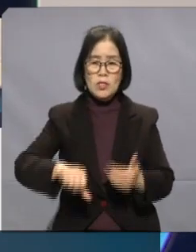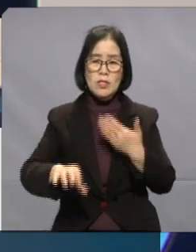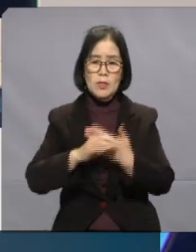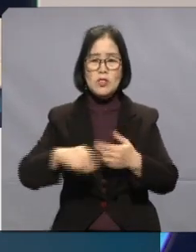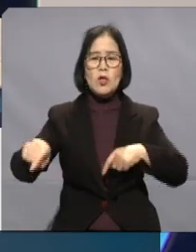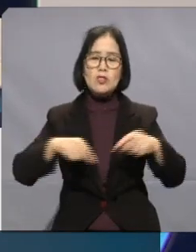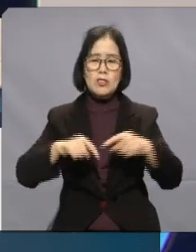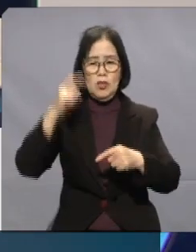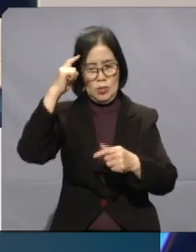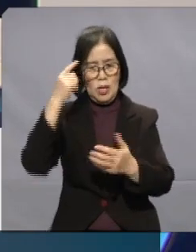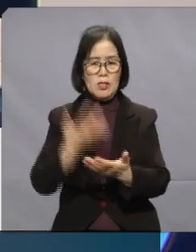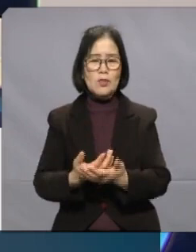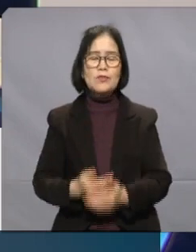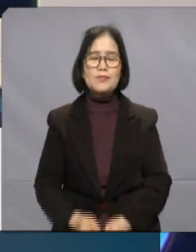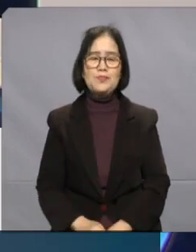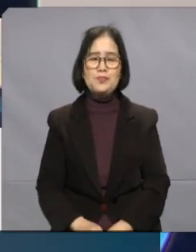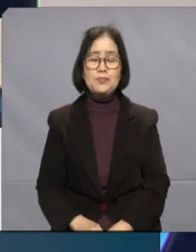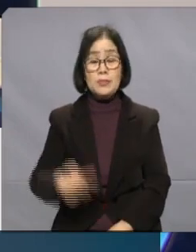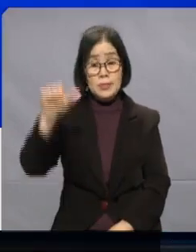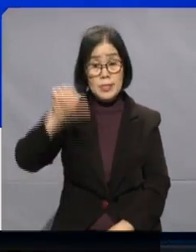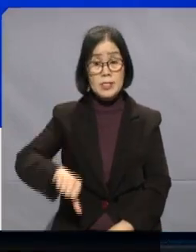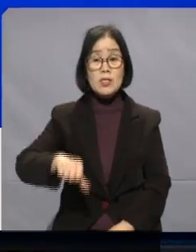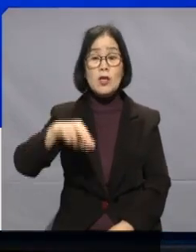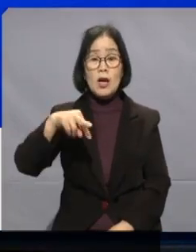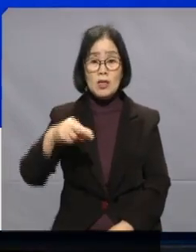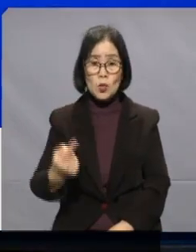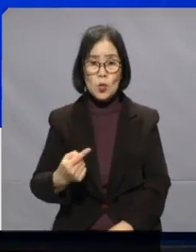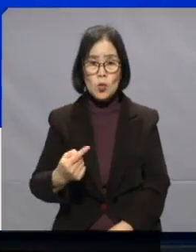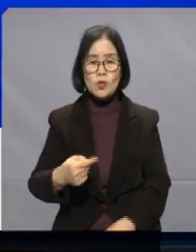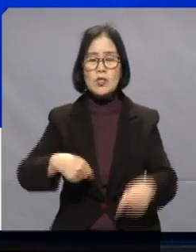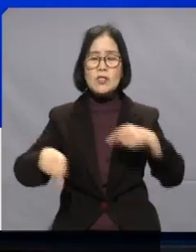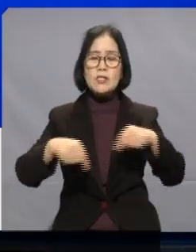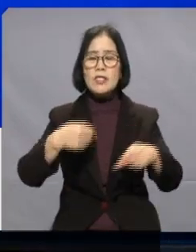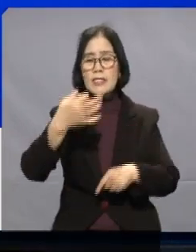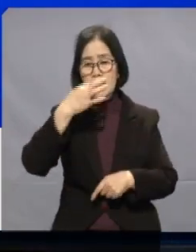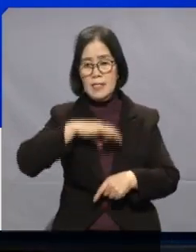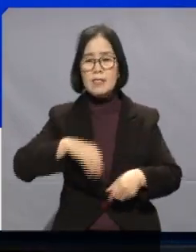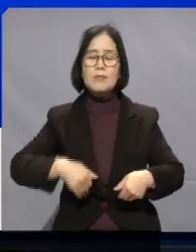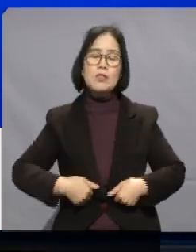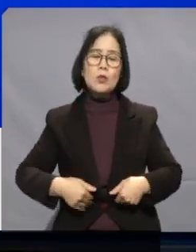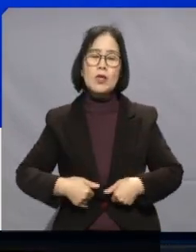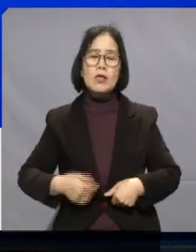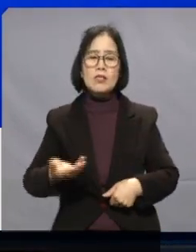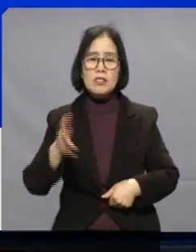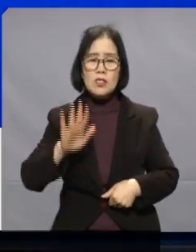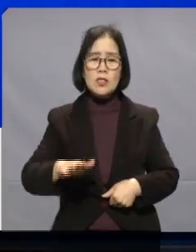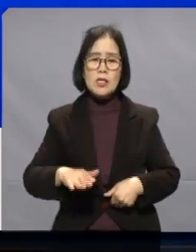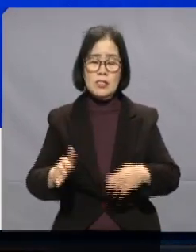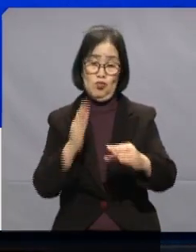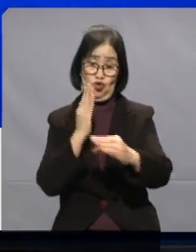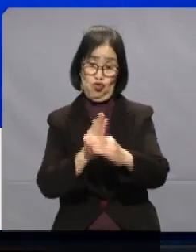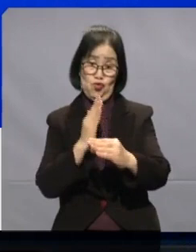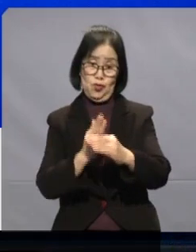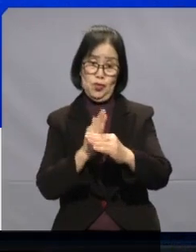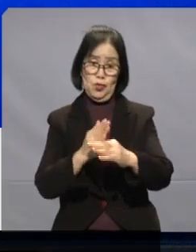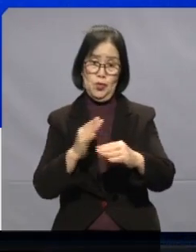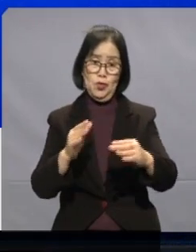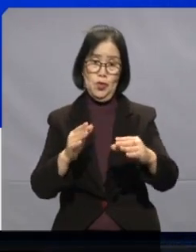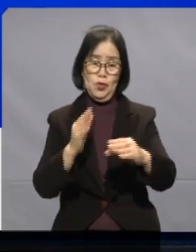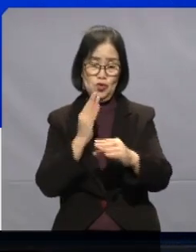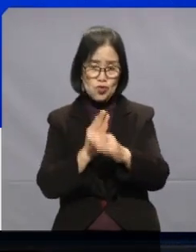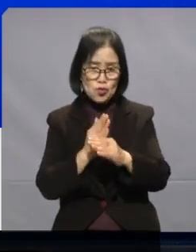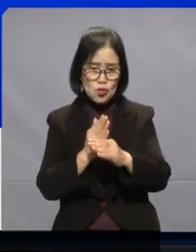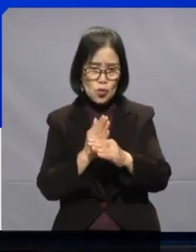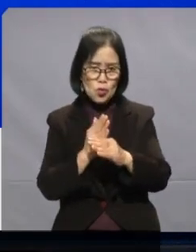타격이 있을 수도 있고 지더라도 정치적인 뭔가 이득이 있어야 되는데 지금은 소위 중도표에도